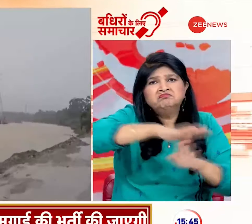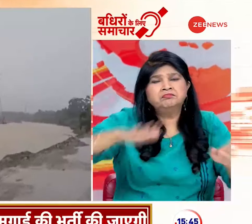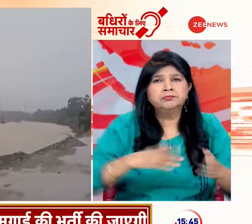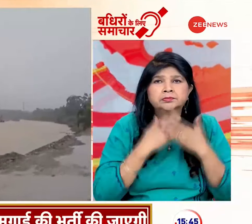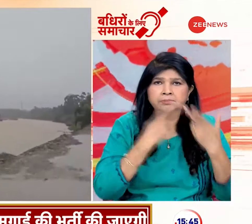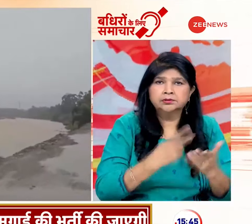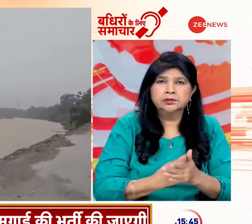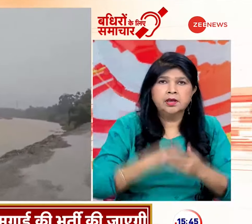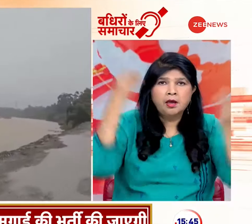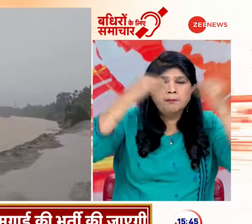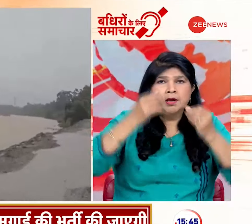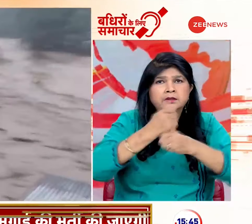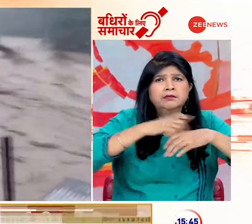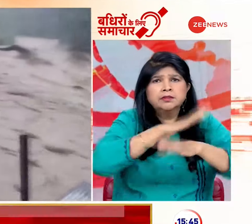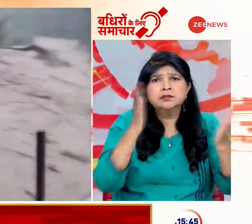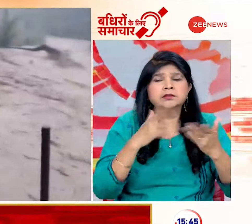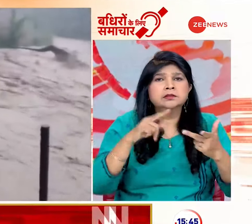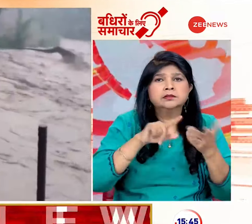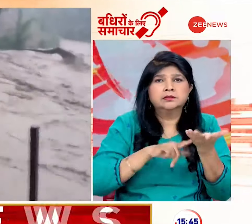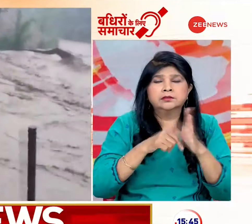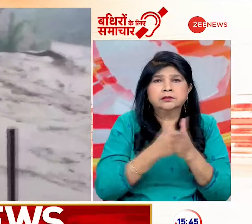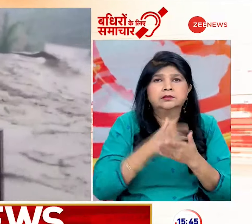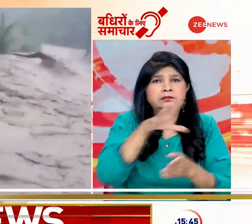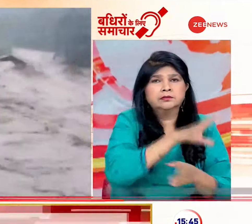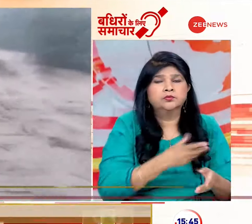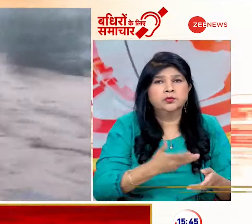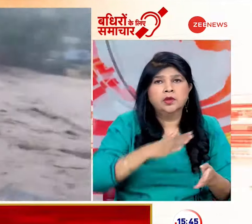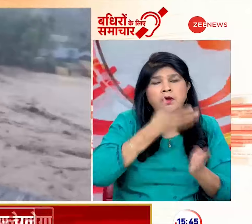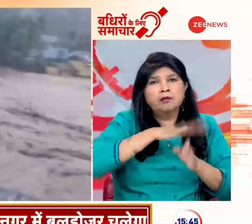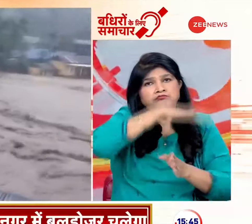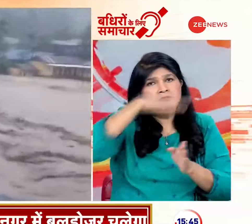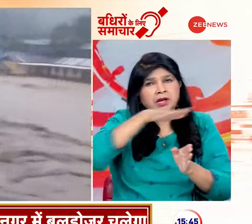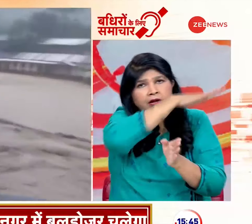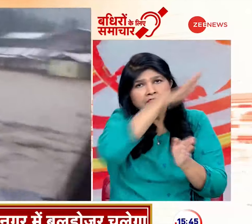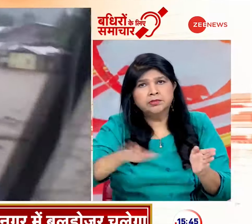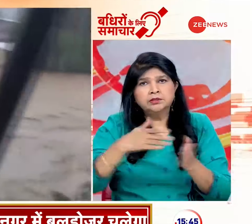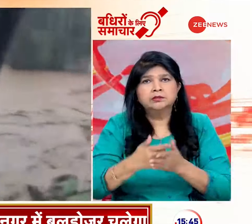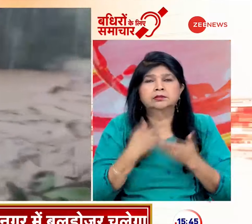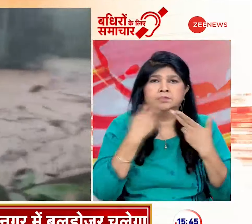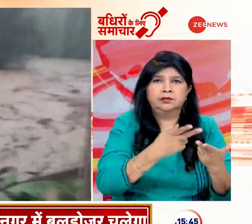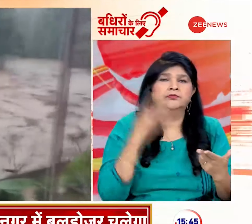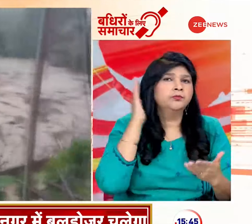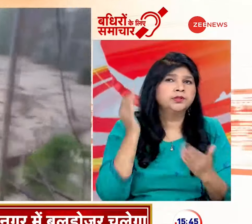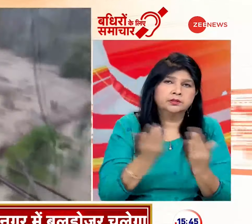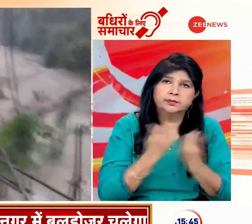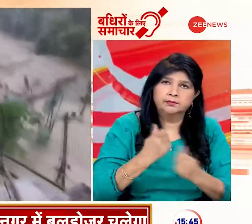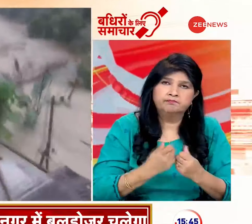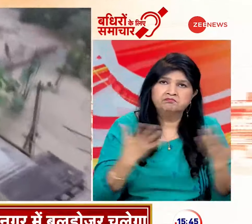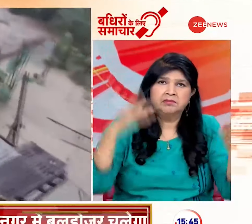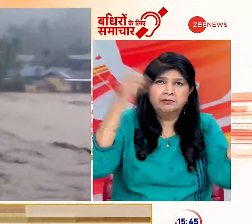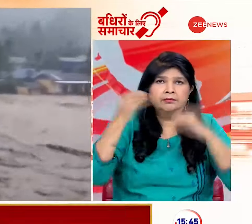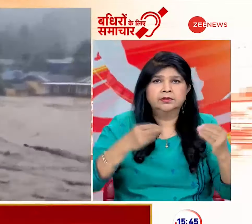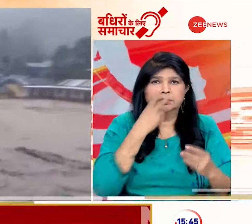मिला। बादल फटने के बाद ईटानगर के कई हिस्सों से भूस्खलन की खबरें सामने आई।